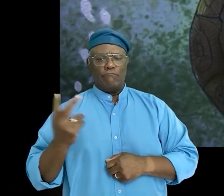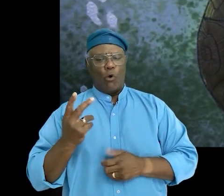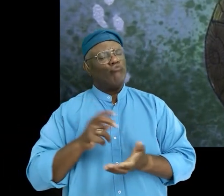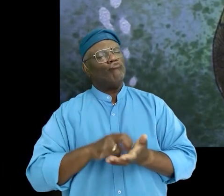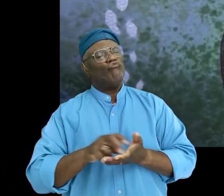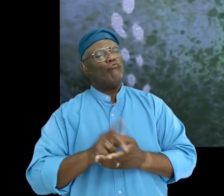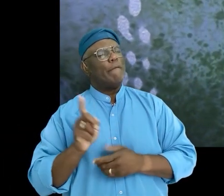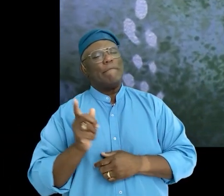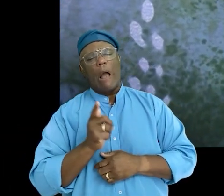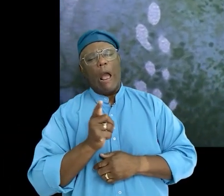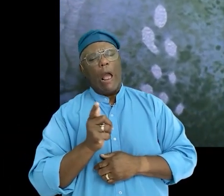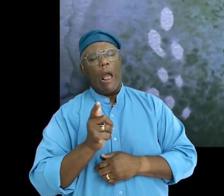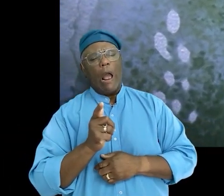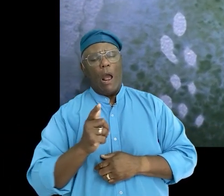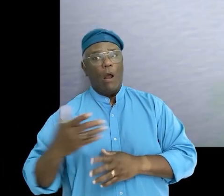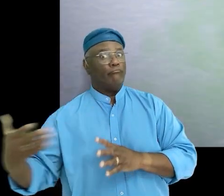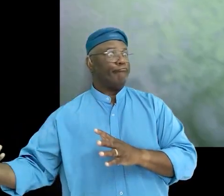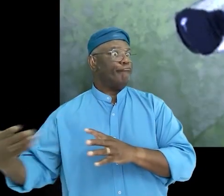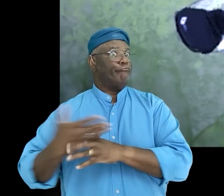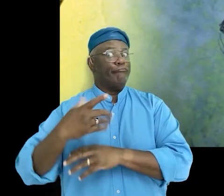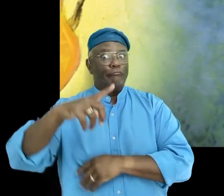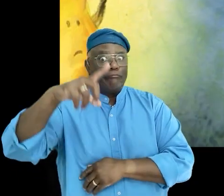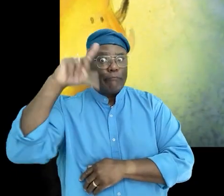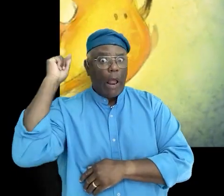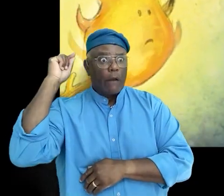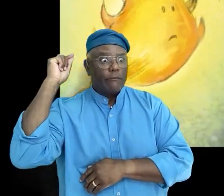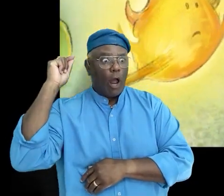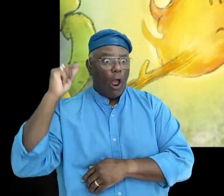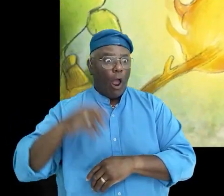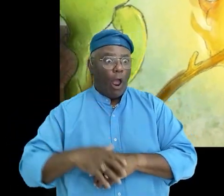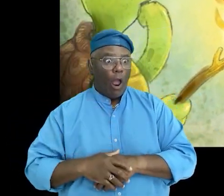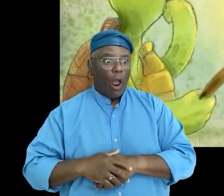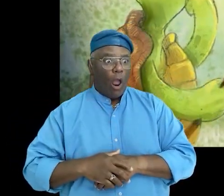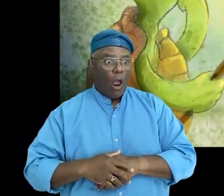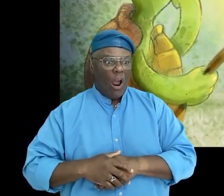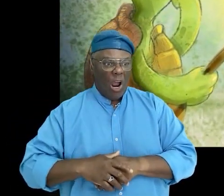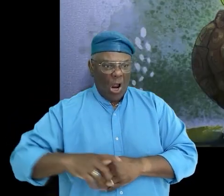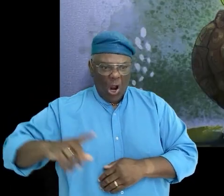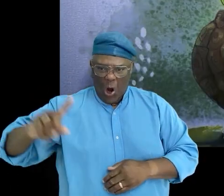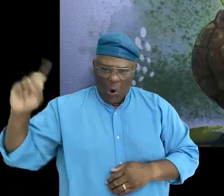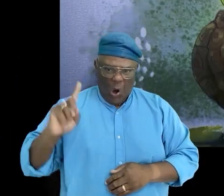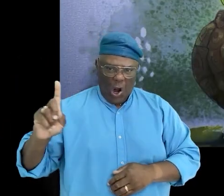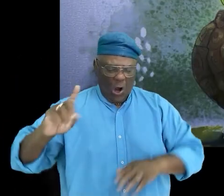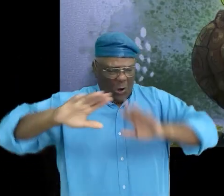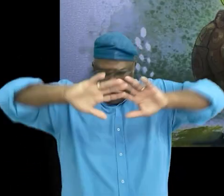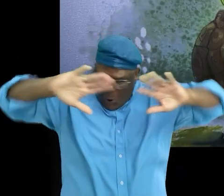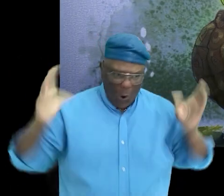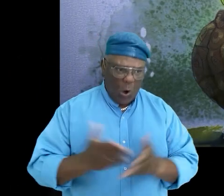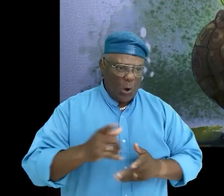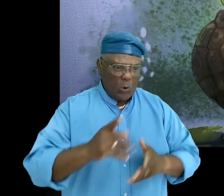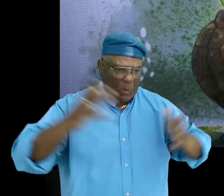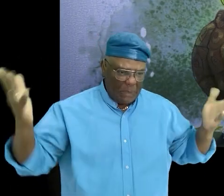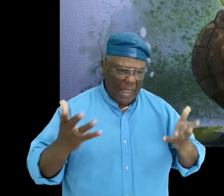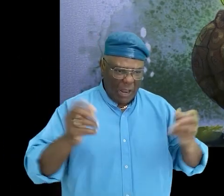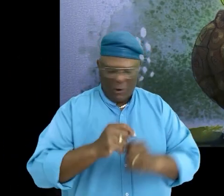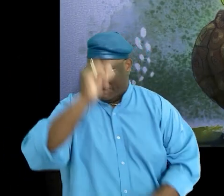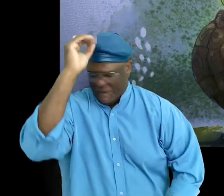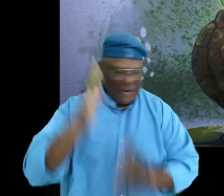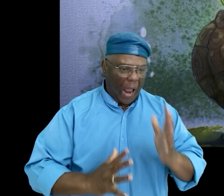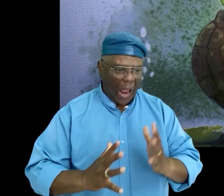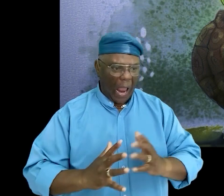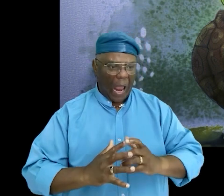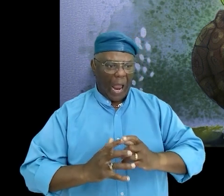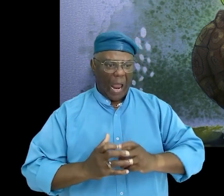Ond doedden nhw ddim wedi mynd yn bell iawn pan rhyddodd mochyn daear allan o'r llwyni. Beth ar ddaear wyt ti'n